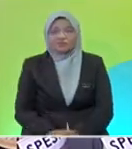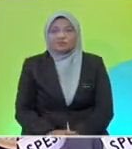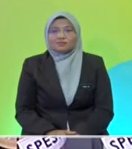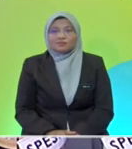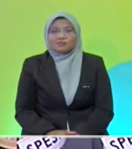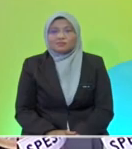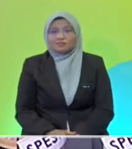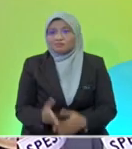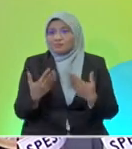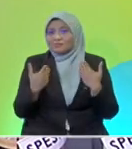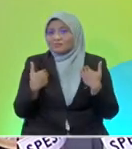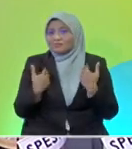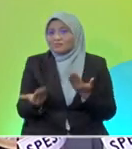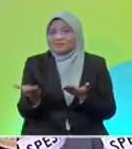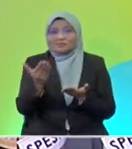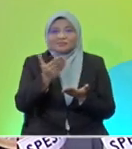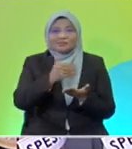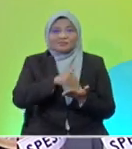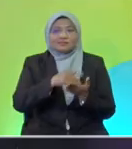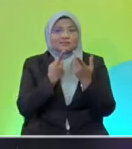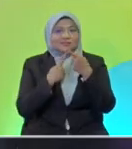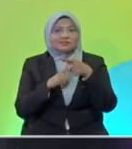lagi ada yang naik